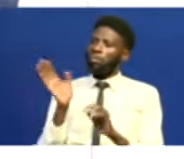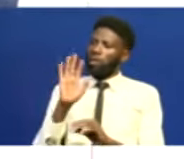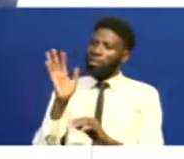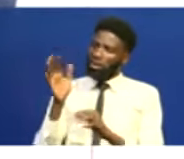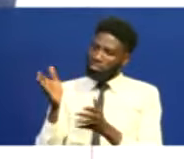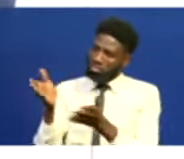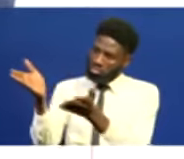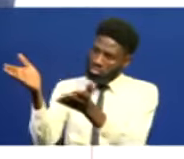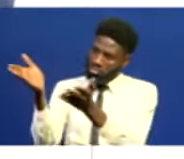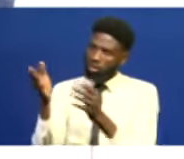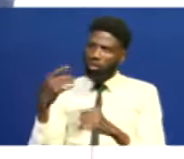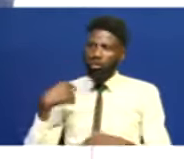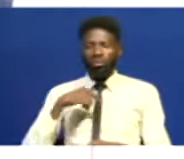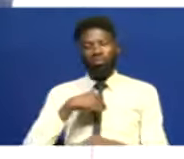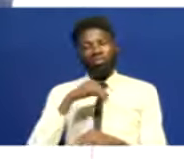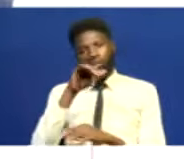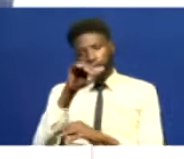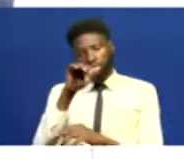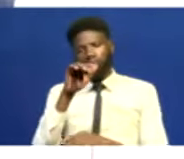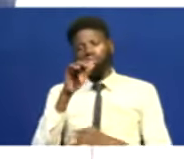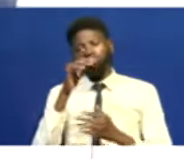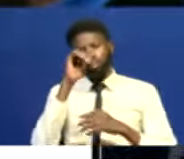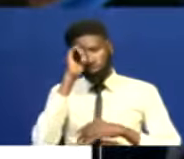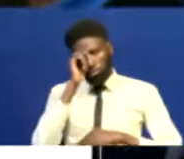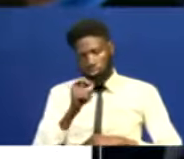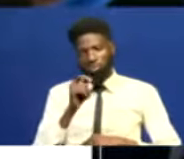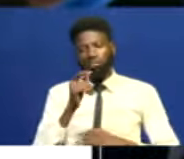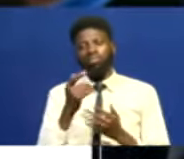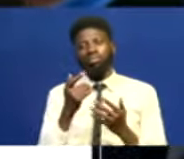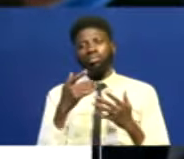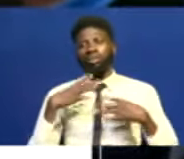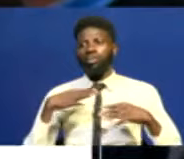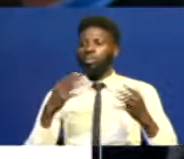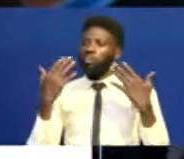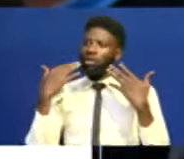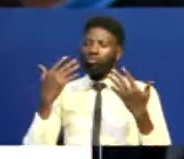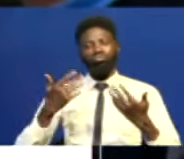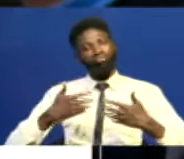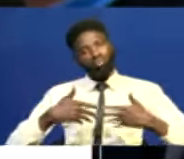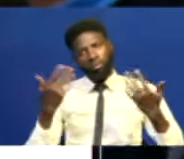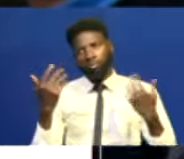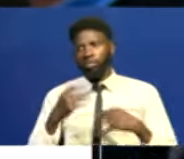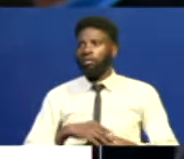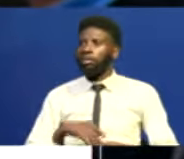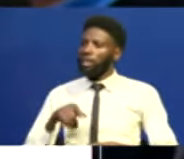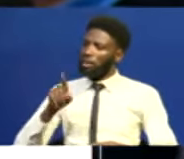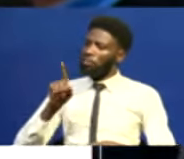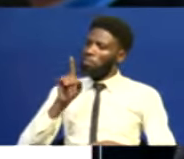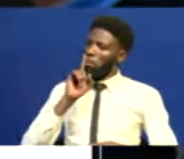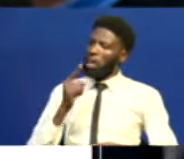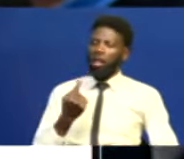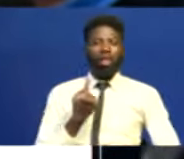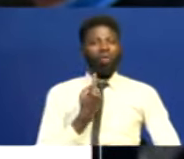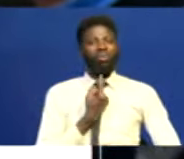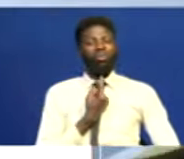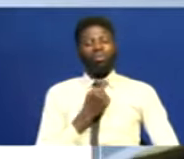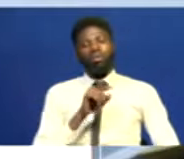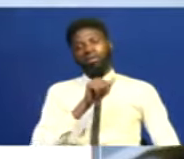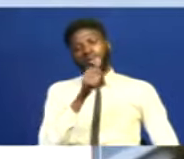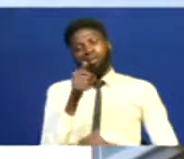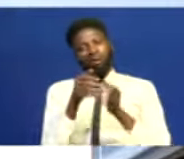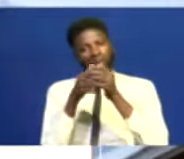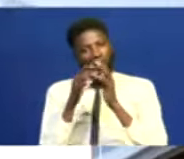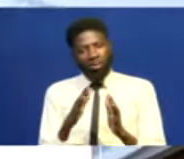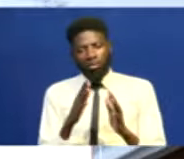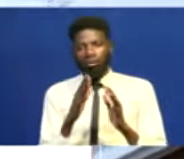Tulikuambia urekebishi na waheshimu wa Meru ukasindwa. Mwangaza ameshutumiwa kwa kujitenga na kukosa kuwahusisha viongozi wengine katika uongozi